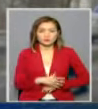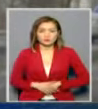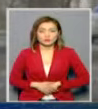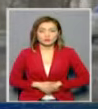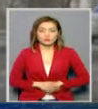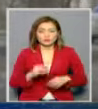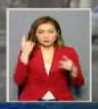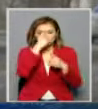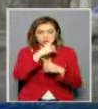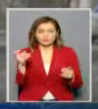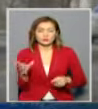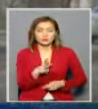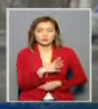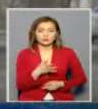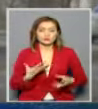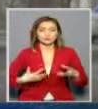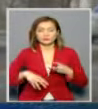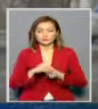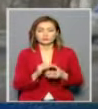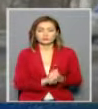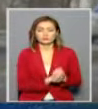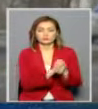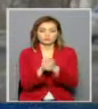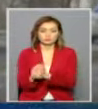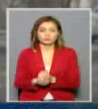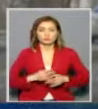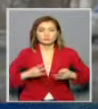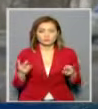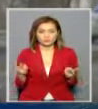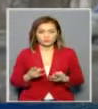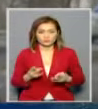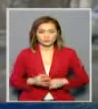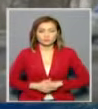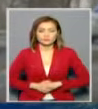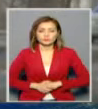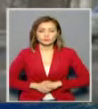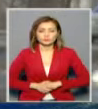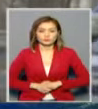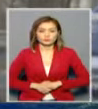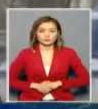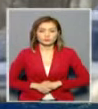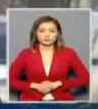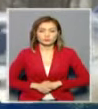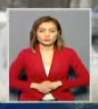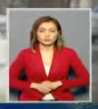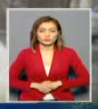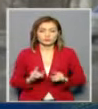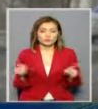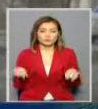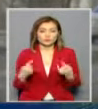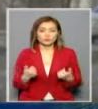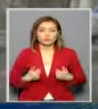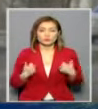послал нам послание, чтобы все мы сплотились в одну семью и сделали большой отпор для развития